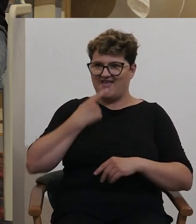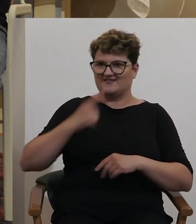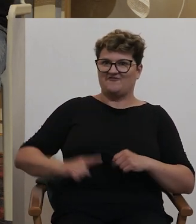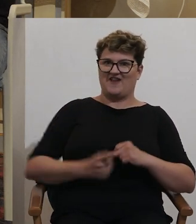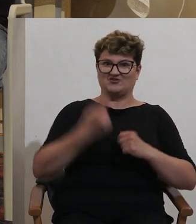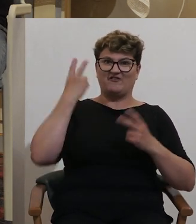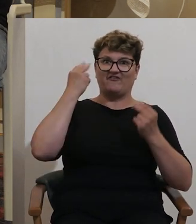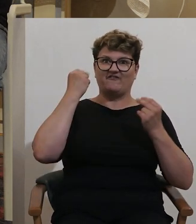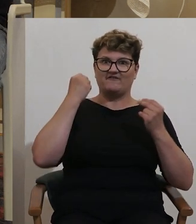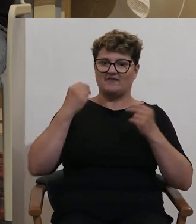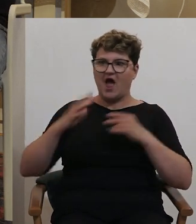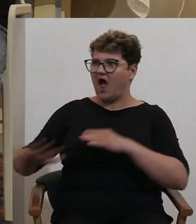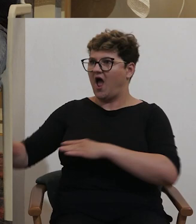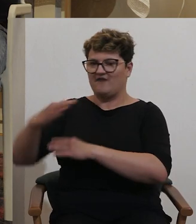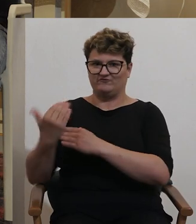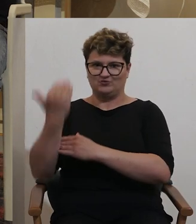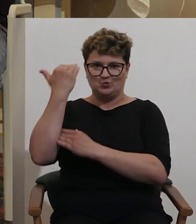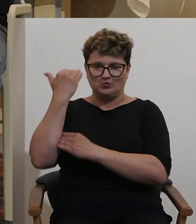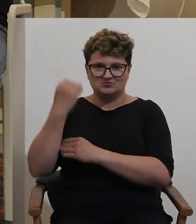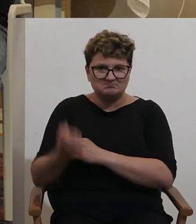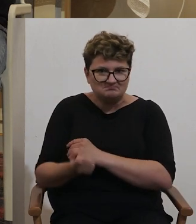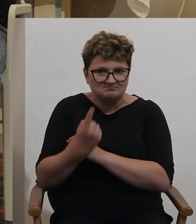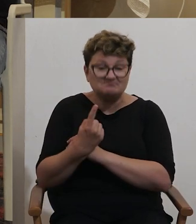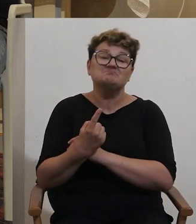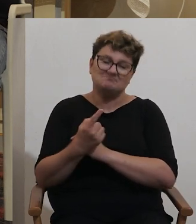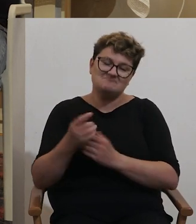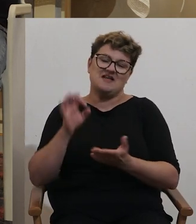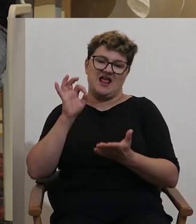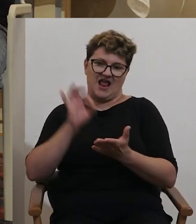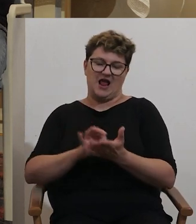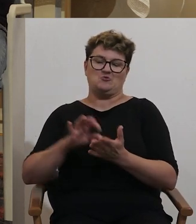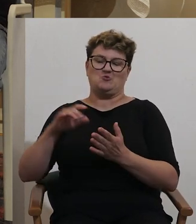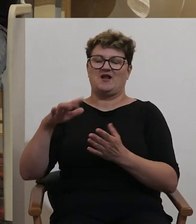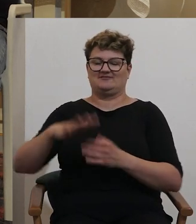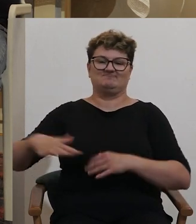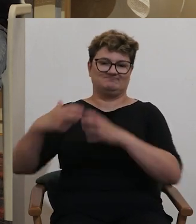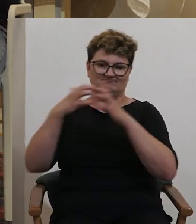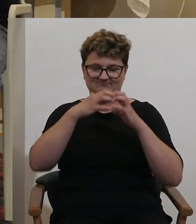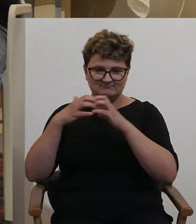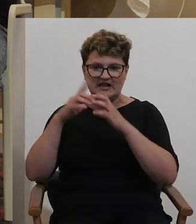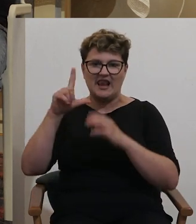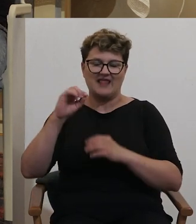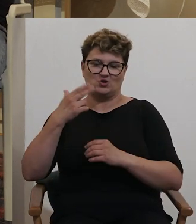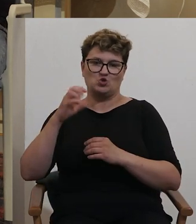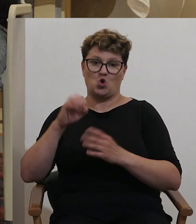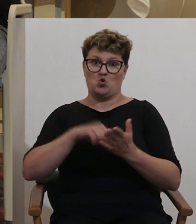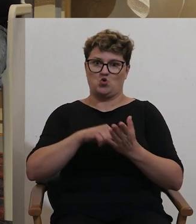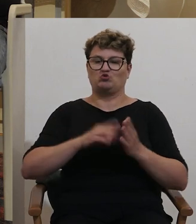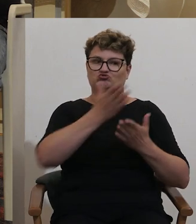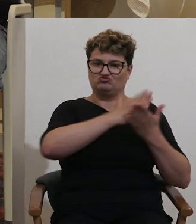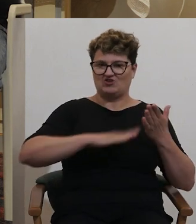francuski na froncie wschodnim. Ano bitwa pod Leniną też była chrztem bojowym francuskiej